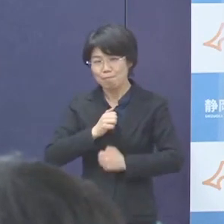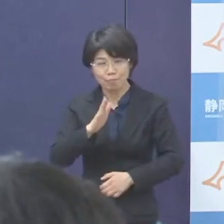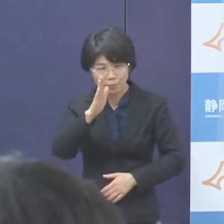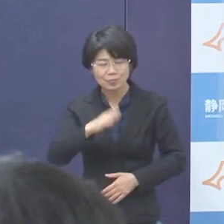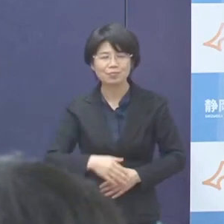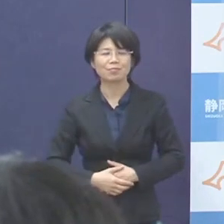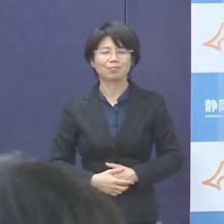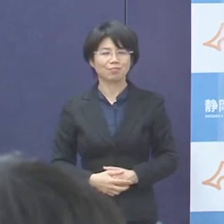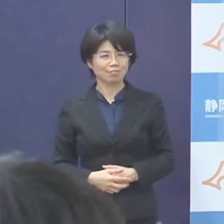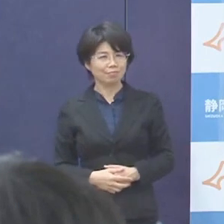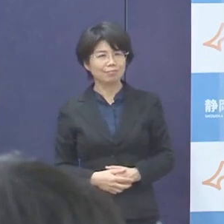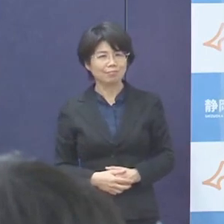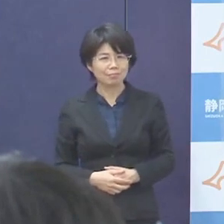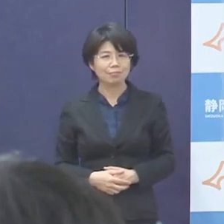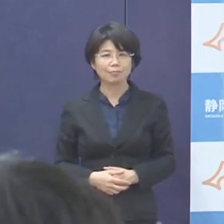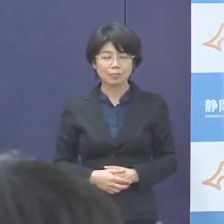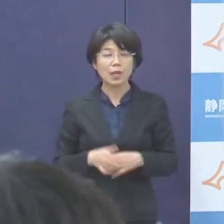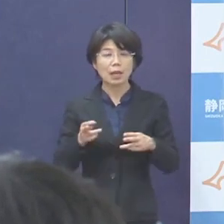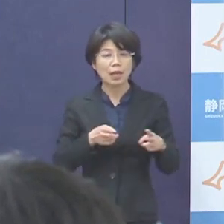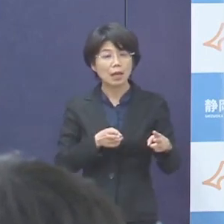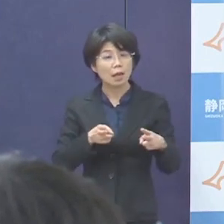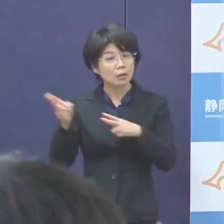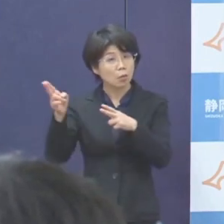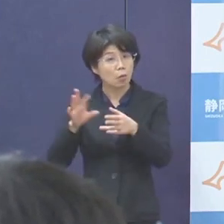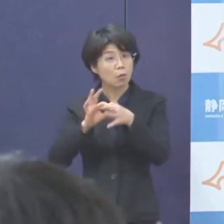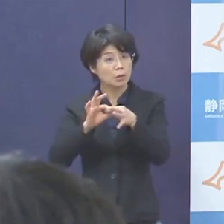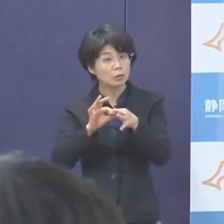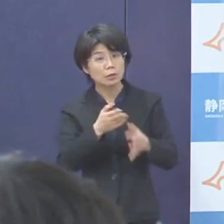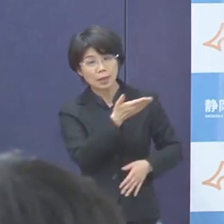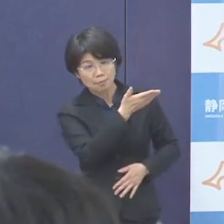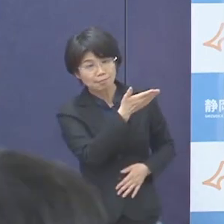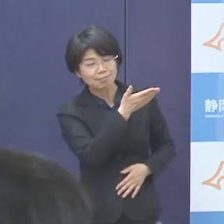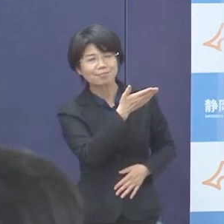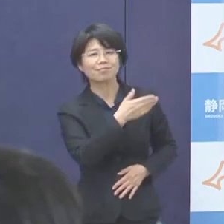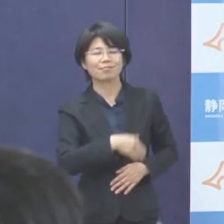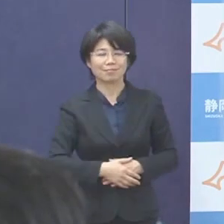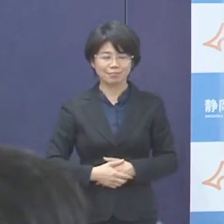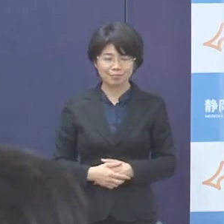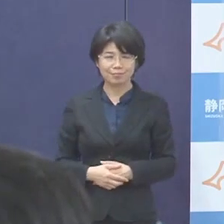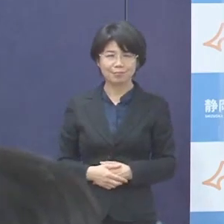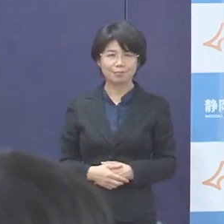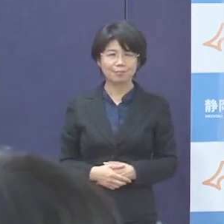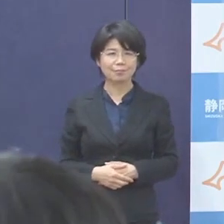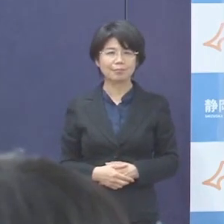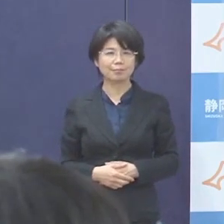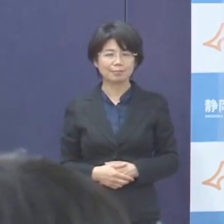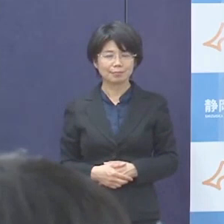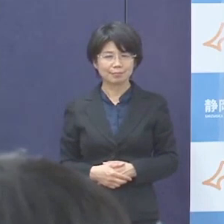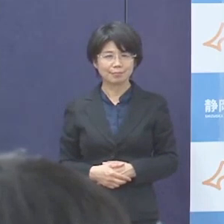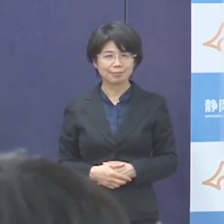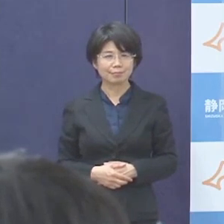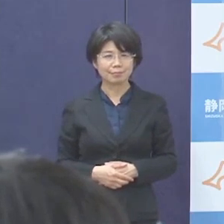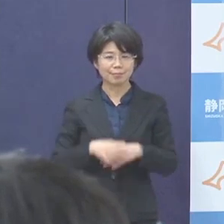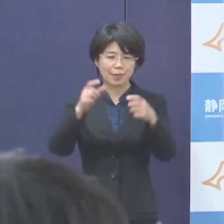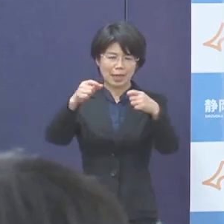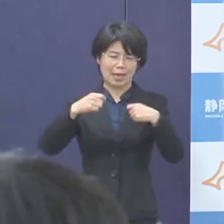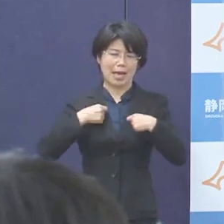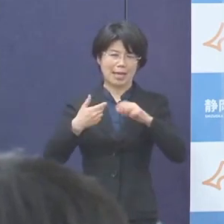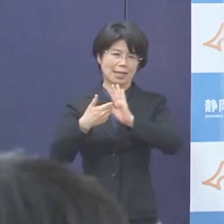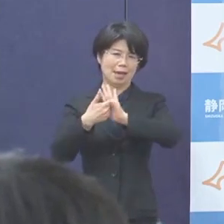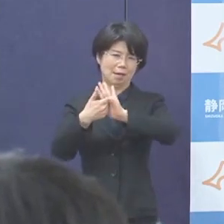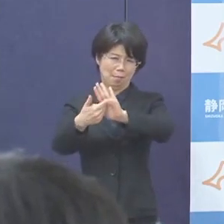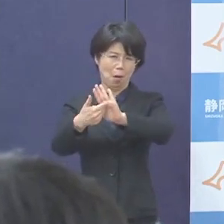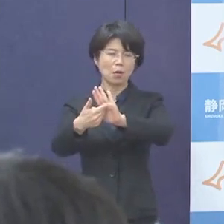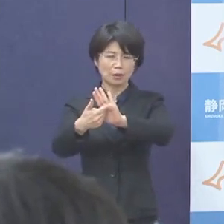意いたしました。これは旅行の機会で特にご留意いただきたい点でございますけれども、感染防止対策